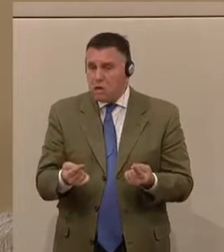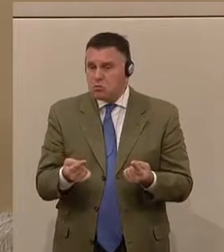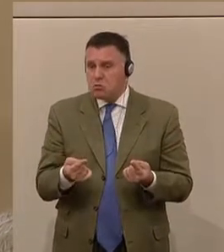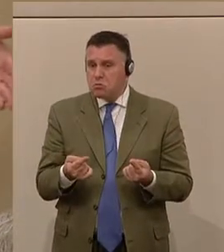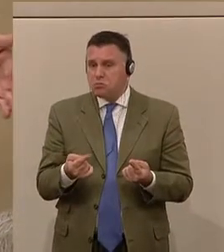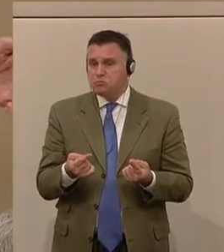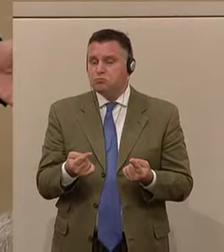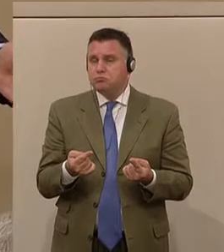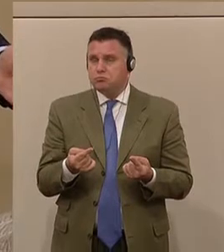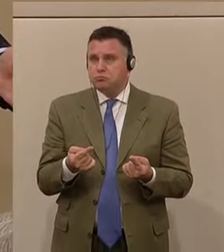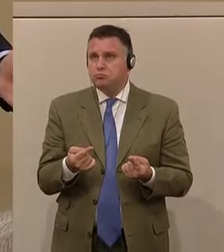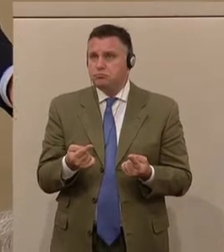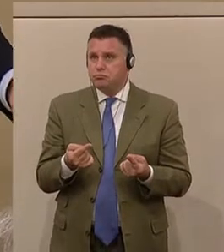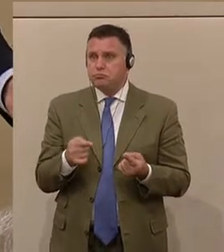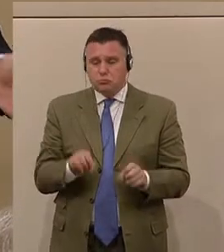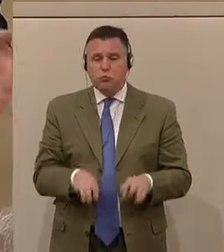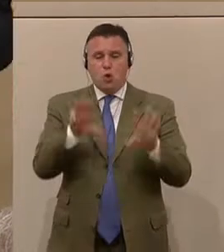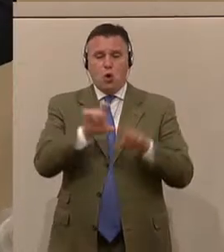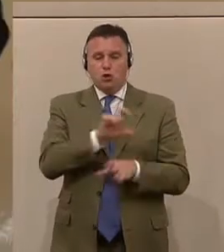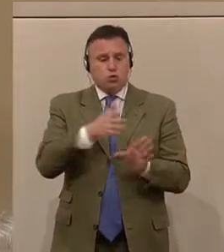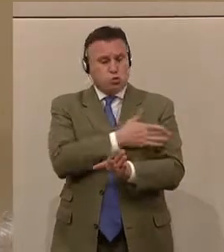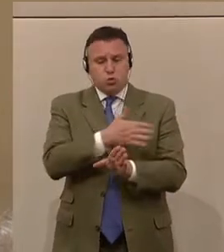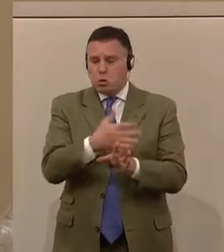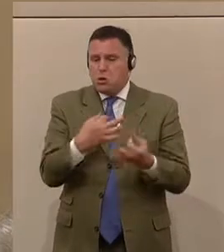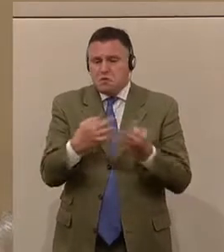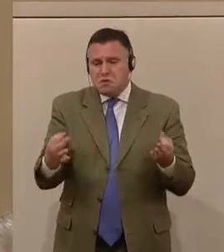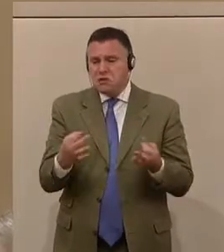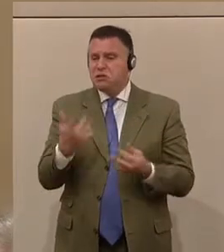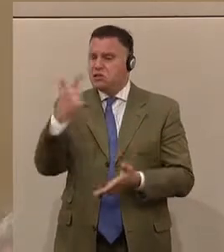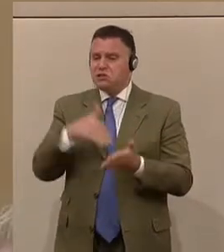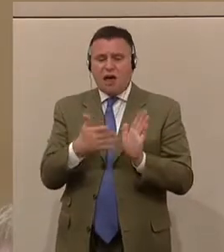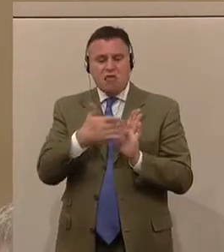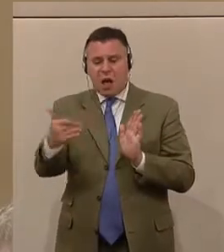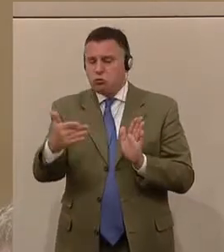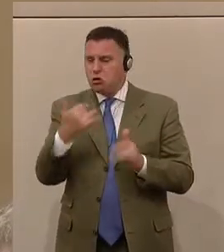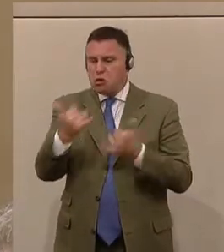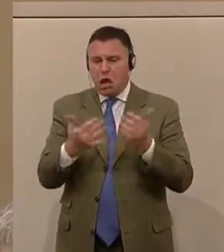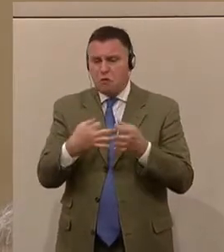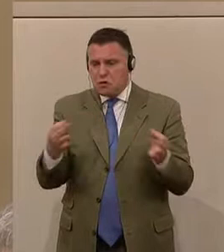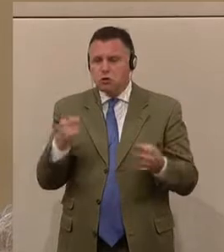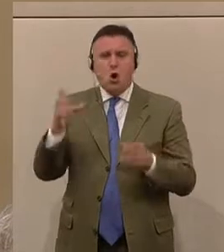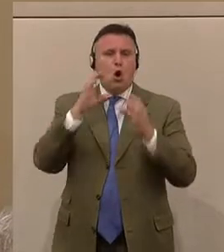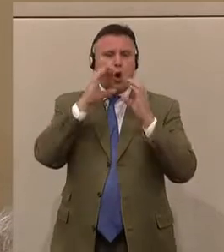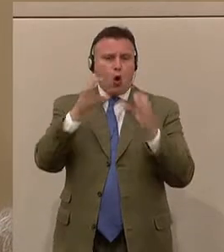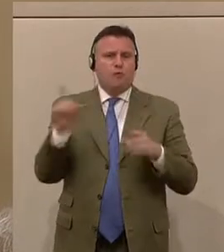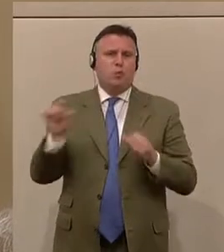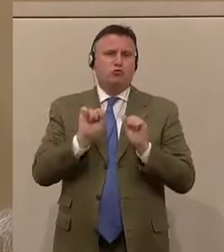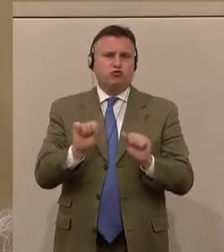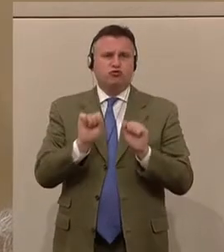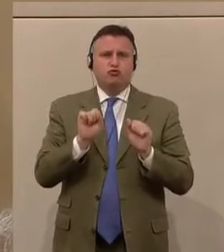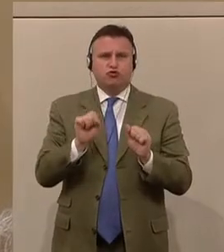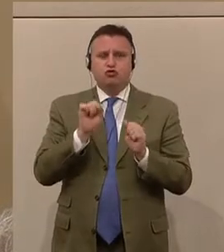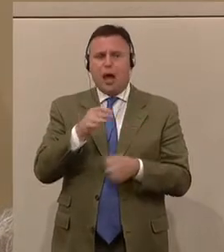weder in den 1900er Jahren war es noch in den 2000er Jahren. Von der ÖVP ist immer wieder das